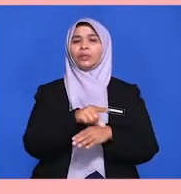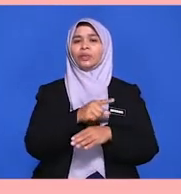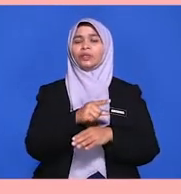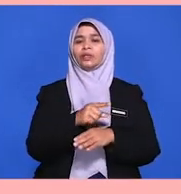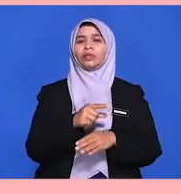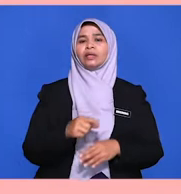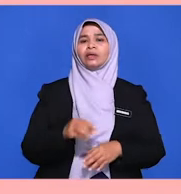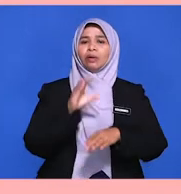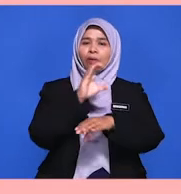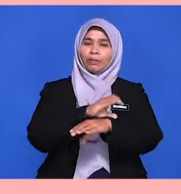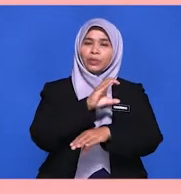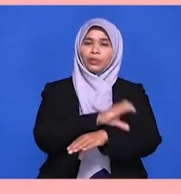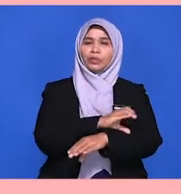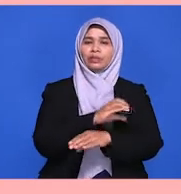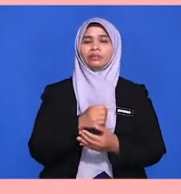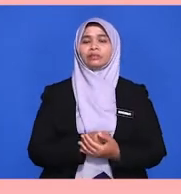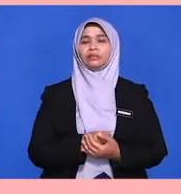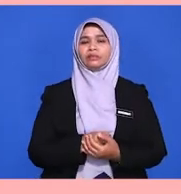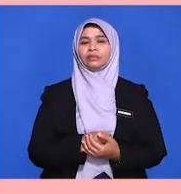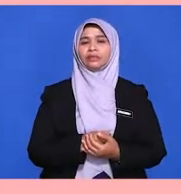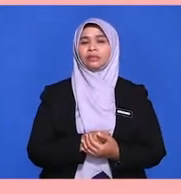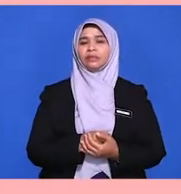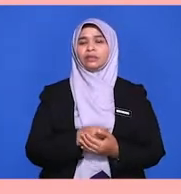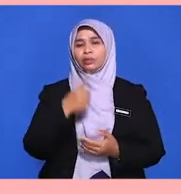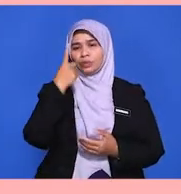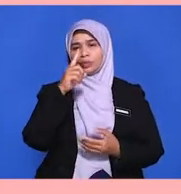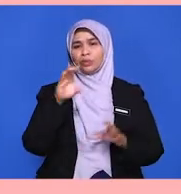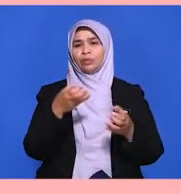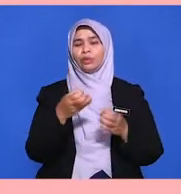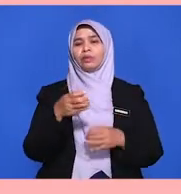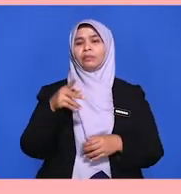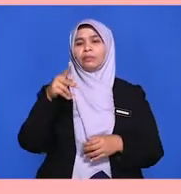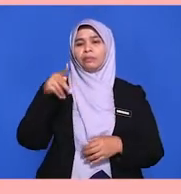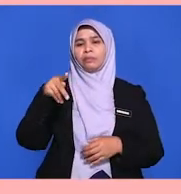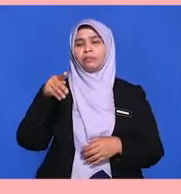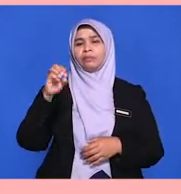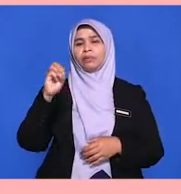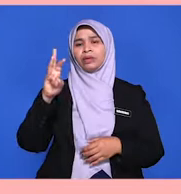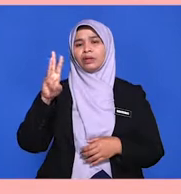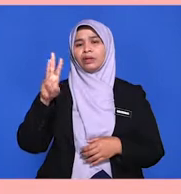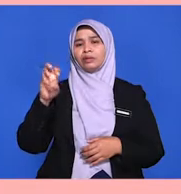perisian komputer yang sesuai untuk membuat reka letak persembahan.